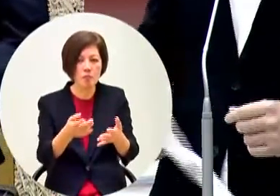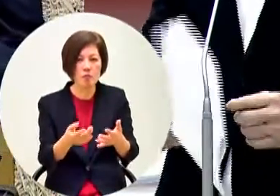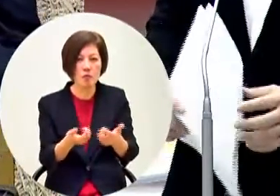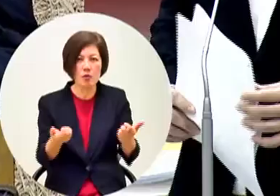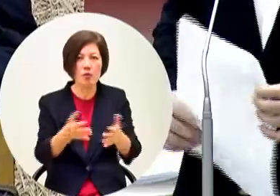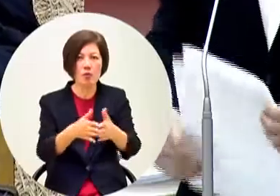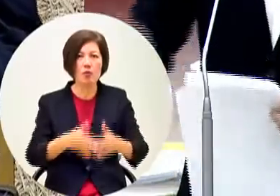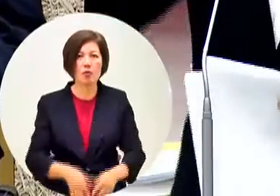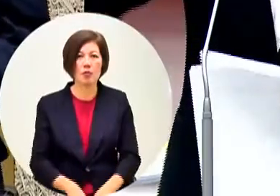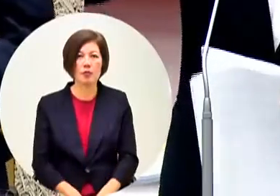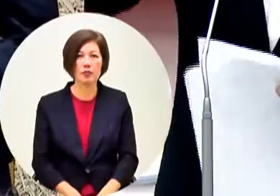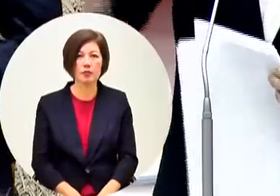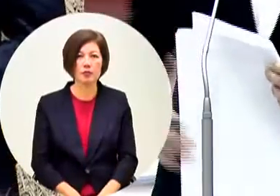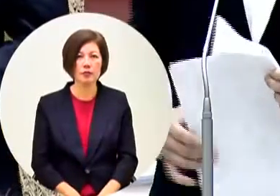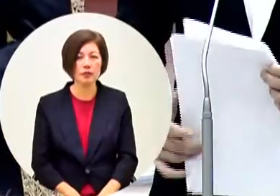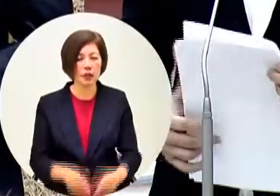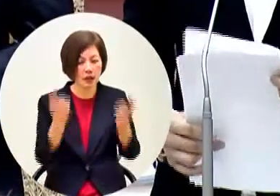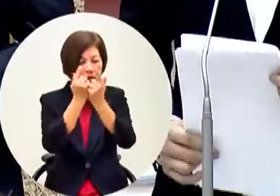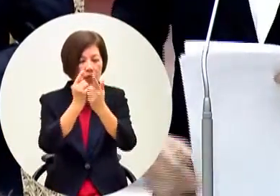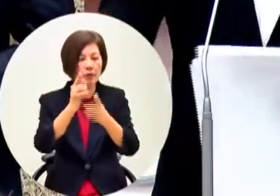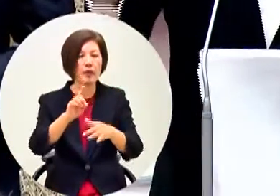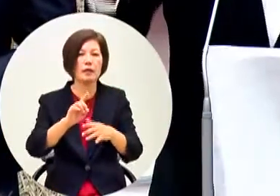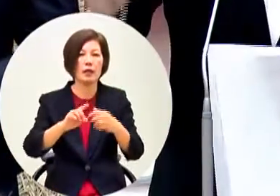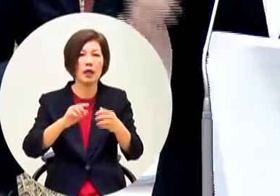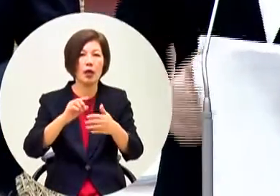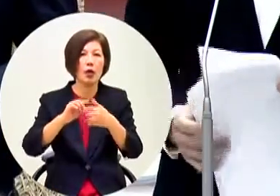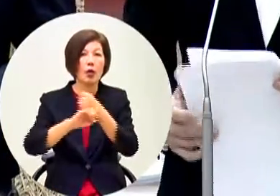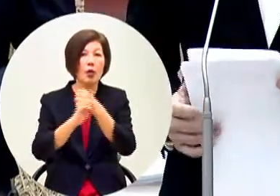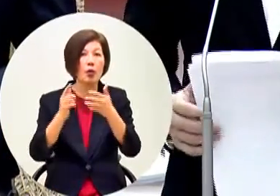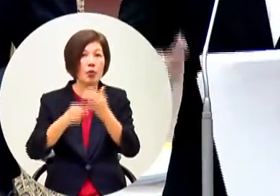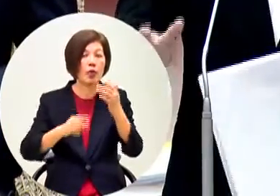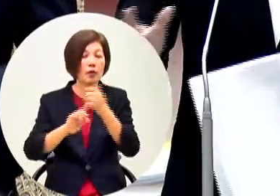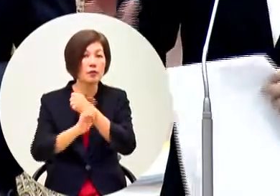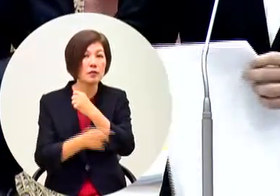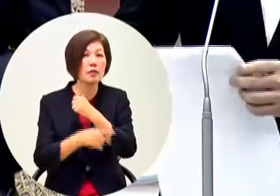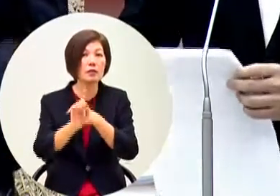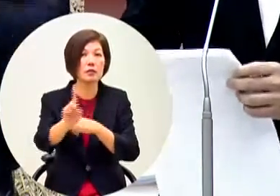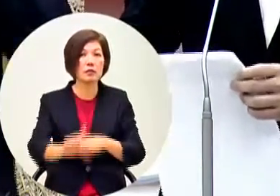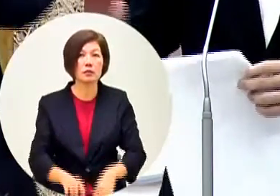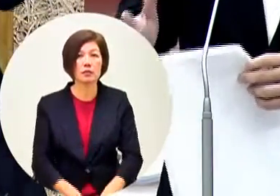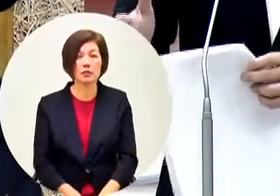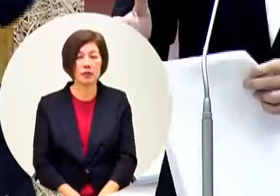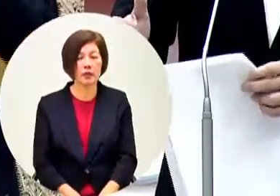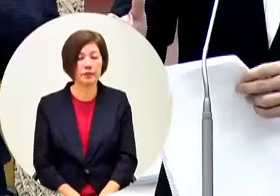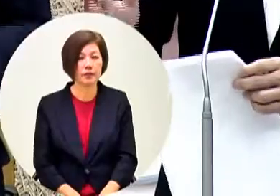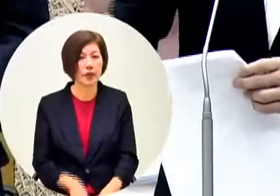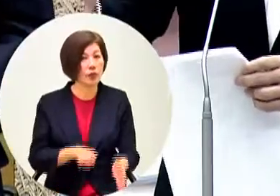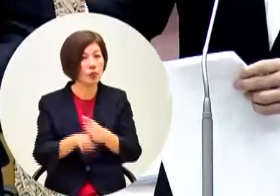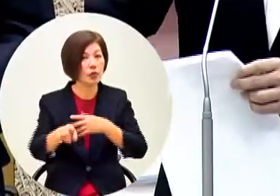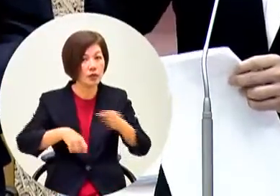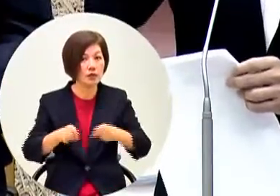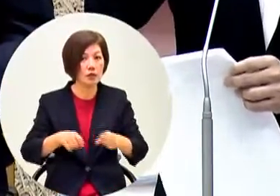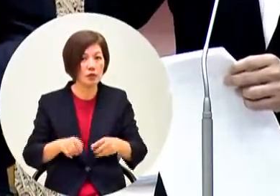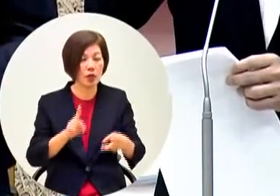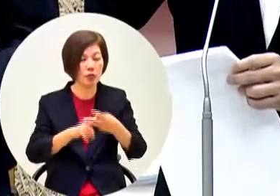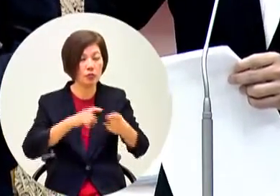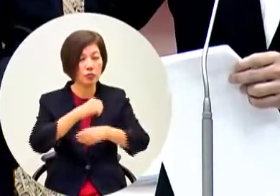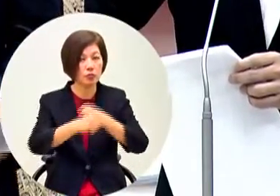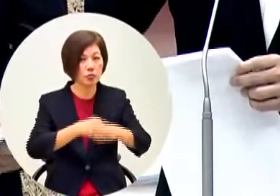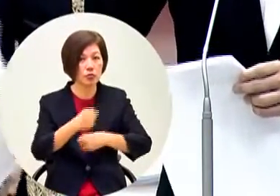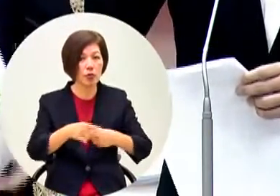台北即将上路的做法是违建争议处理委员会，他们会列一个专案，如果没有异议的部分，他们主动查哦，没有异议的时候排